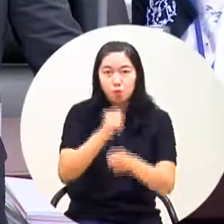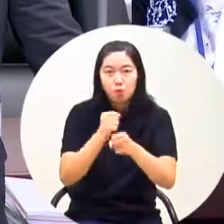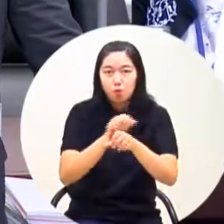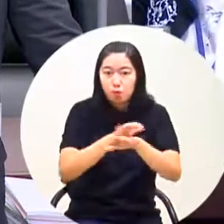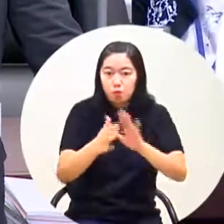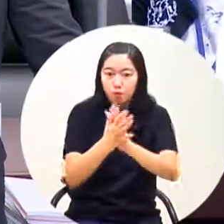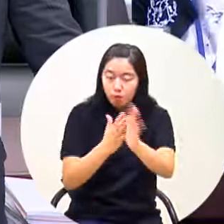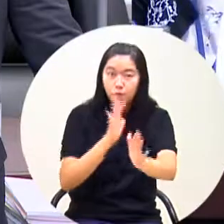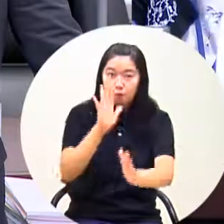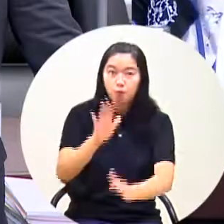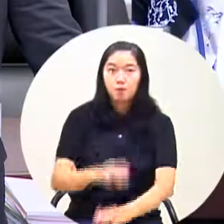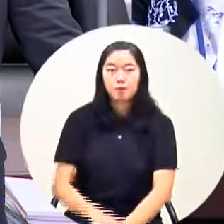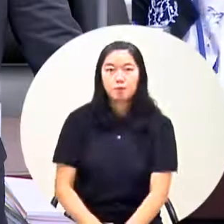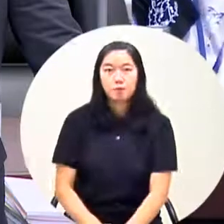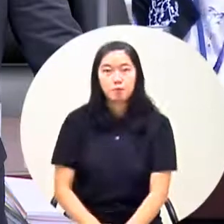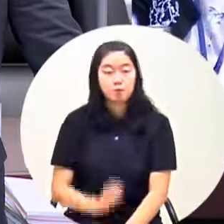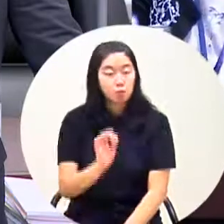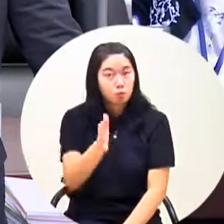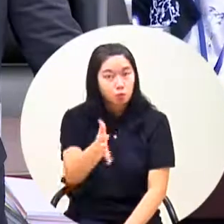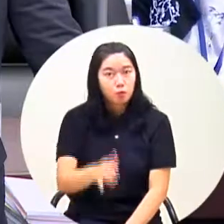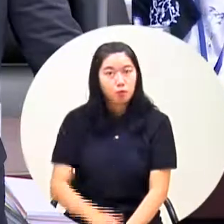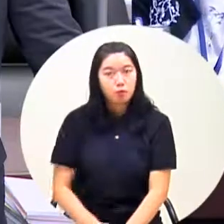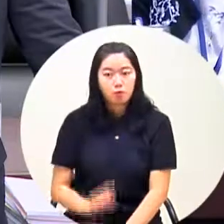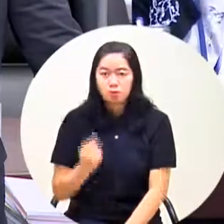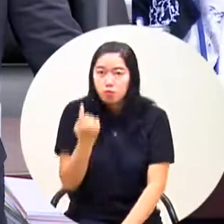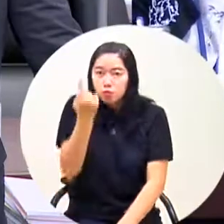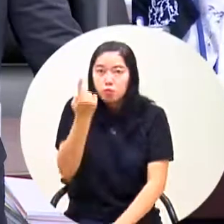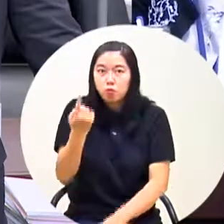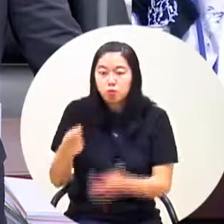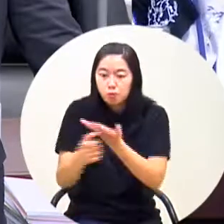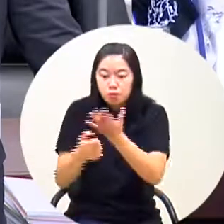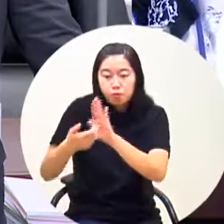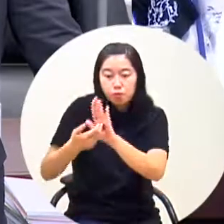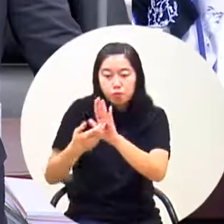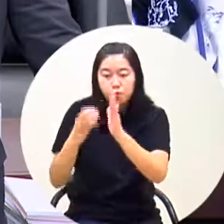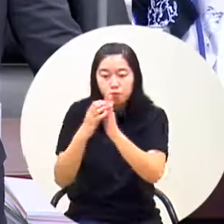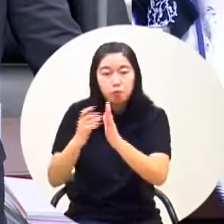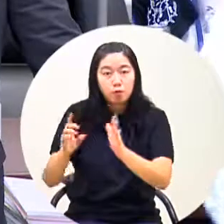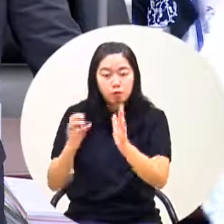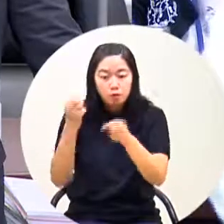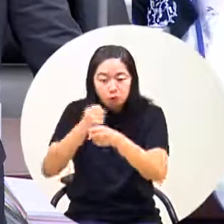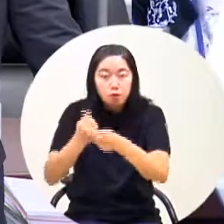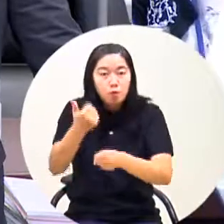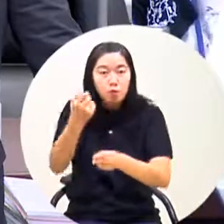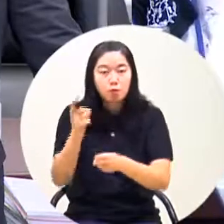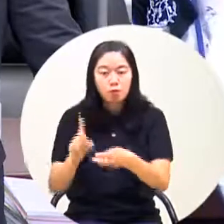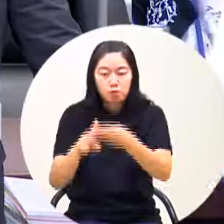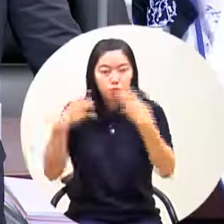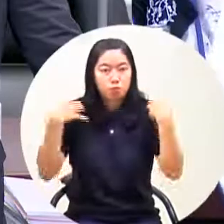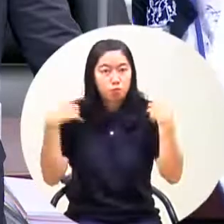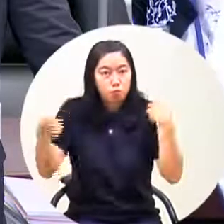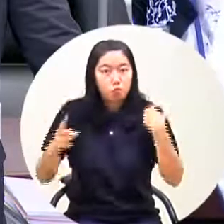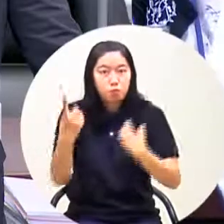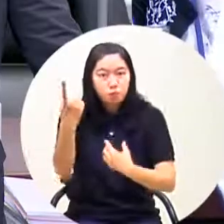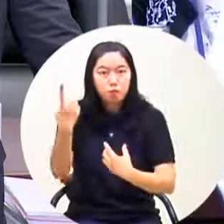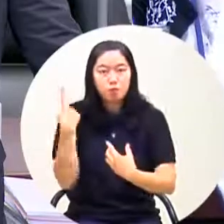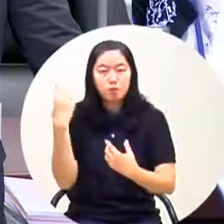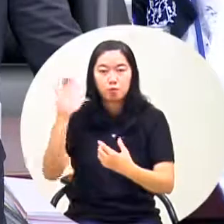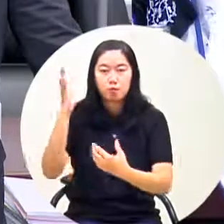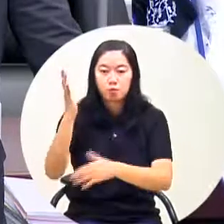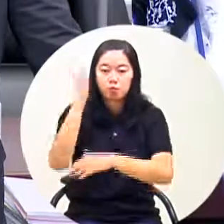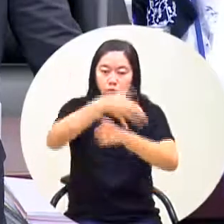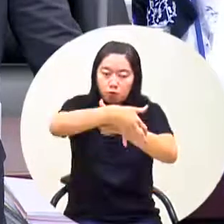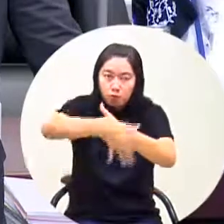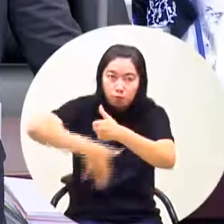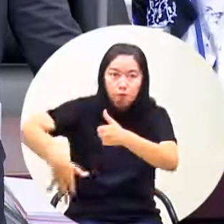毕竟不能是只有毒防局在工作，必须是毒防局。主导整个政策规划之下，那每个局处发挥他的专业，